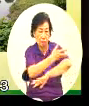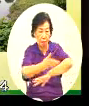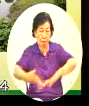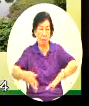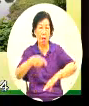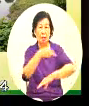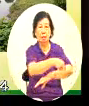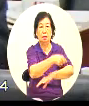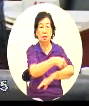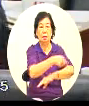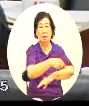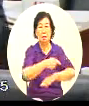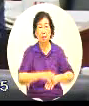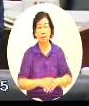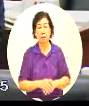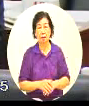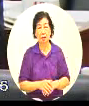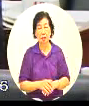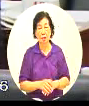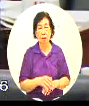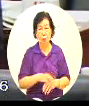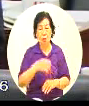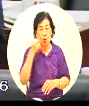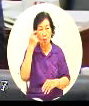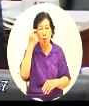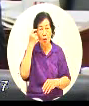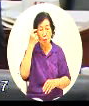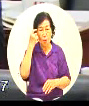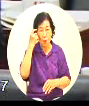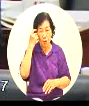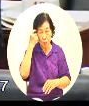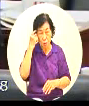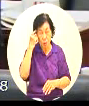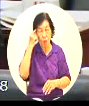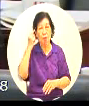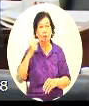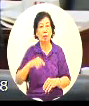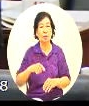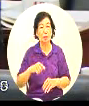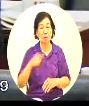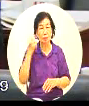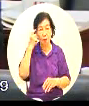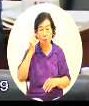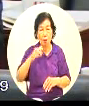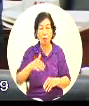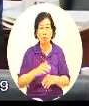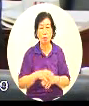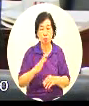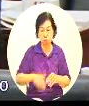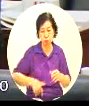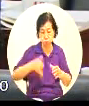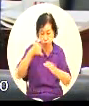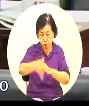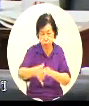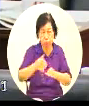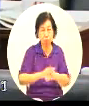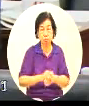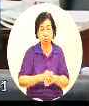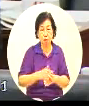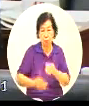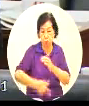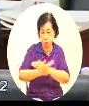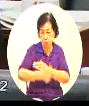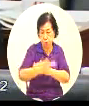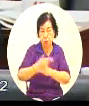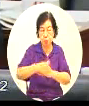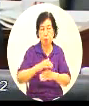讲我帮忙想未到讲市长会很紧进入状况，讲会当较紧讲，只是咱所有团